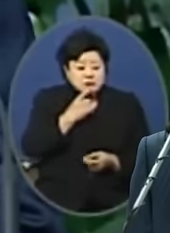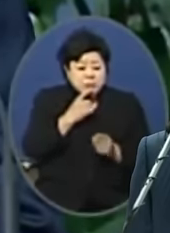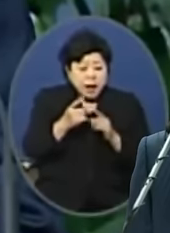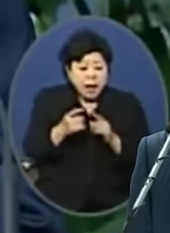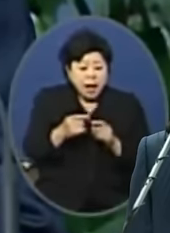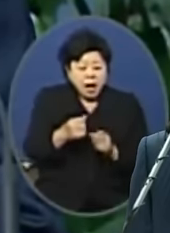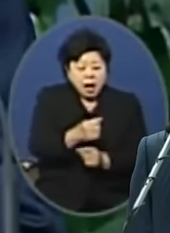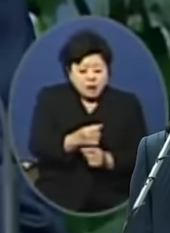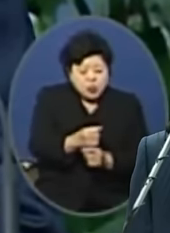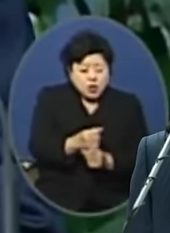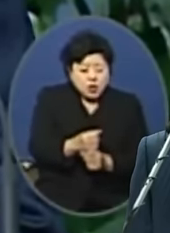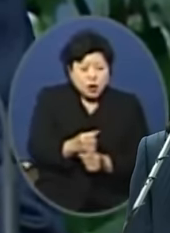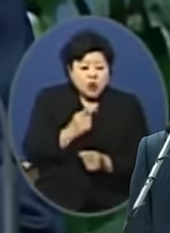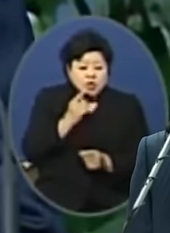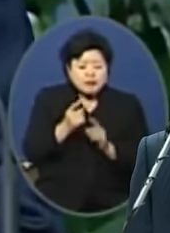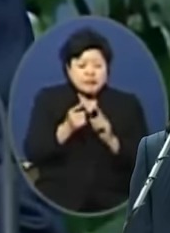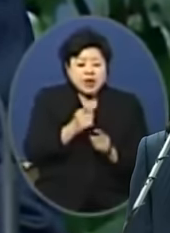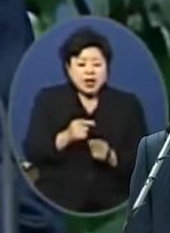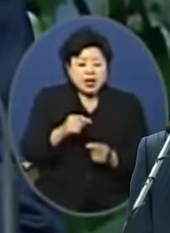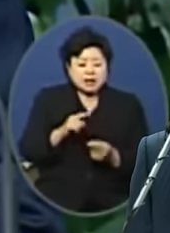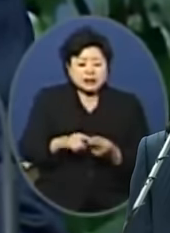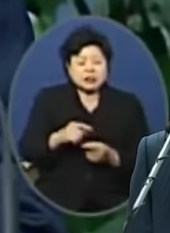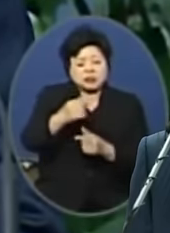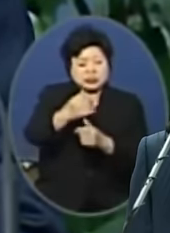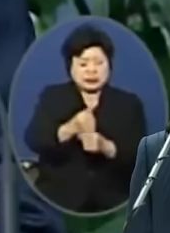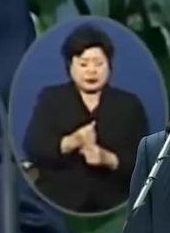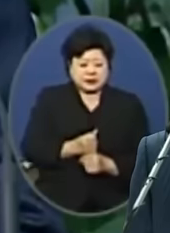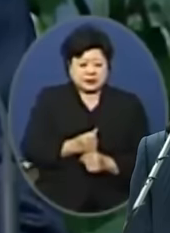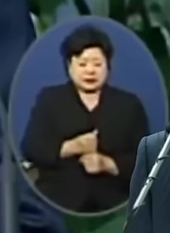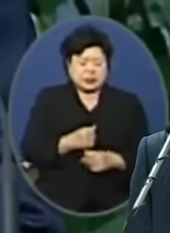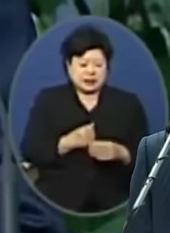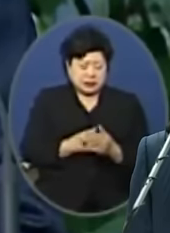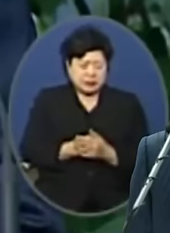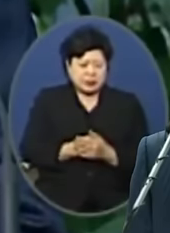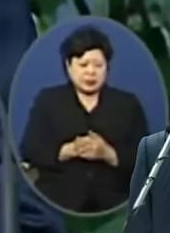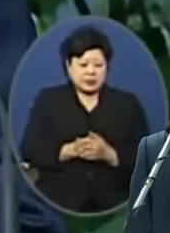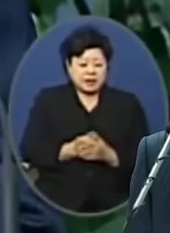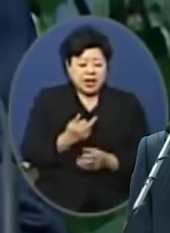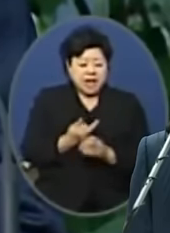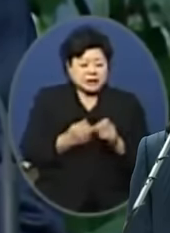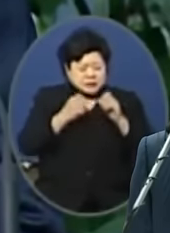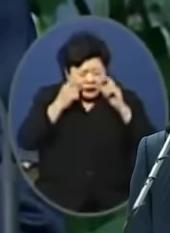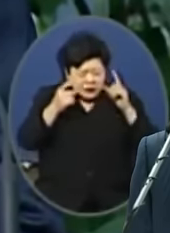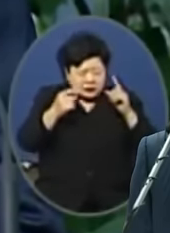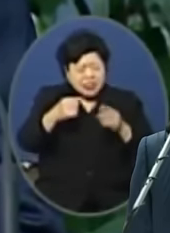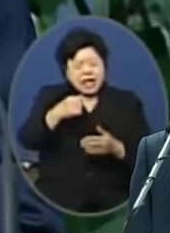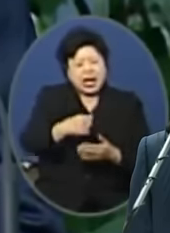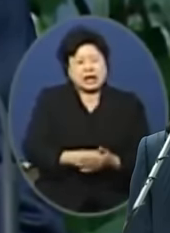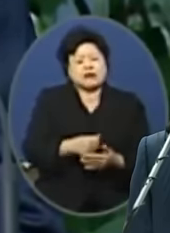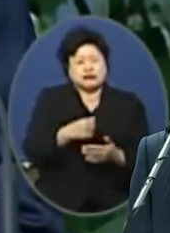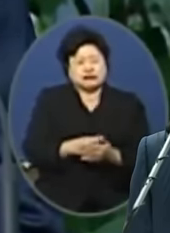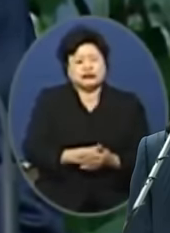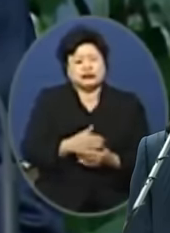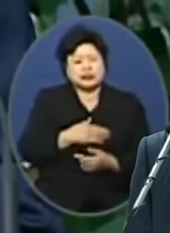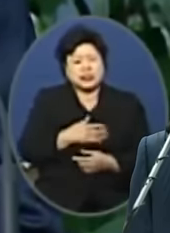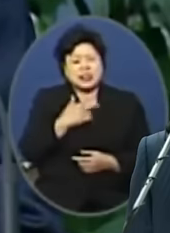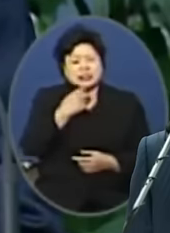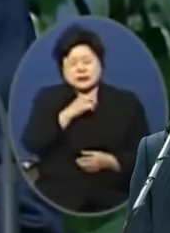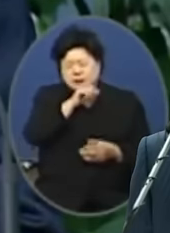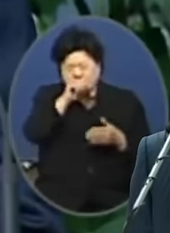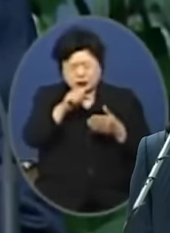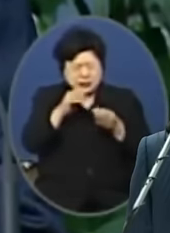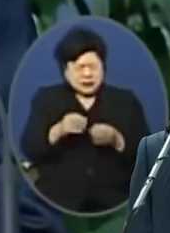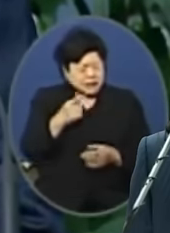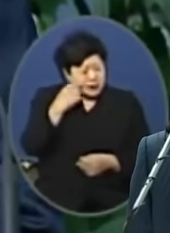내가 묶였으면 내 입의 말로 내가 사로잡혔다. 그러므로 여러분께서 아침에 일어나서 아이고 내가 70평생을